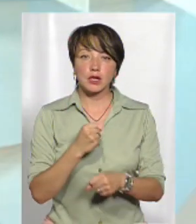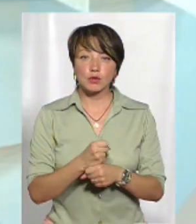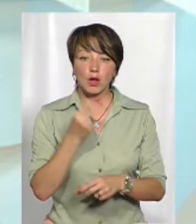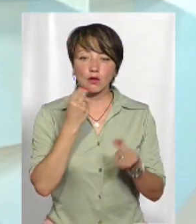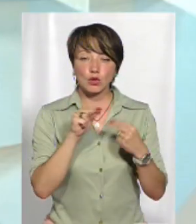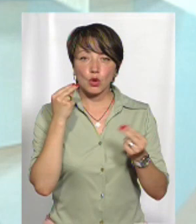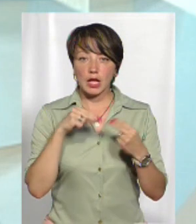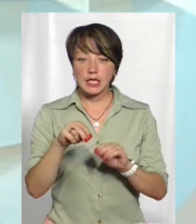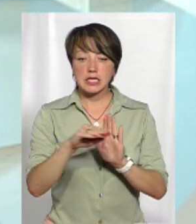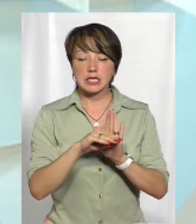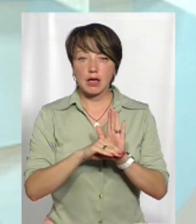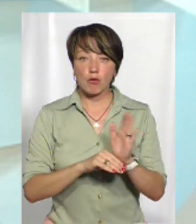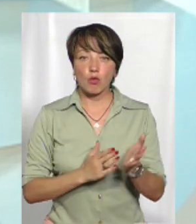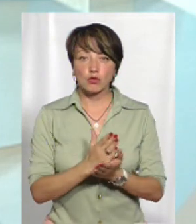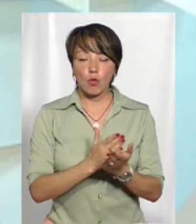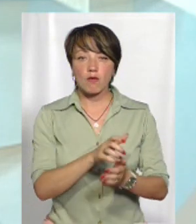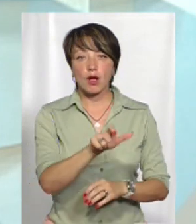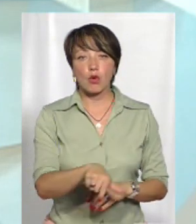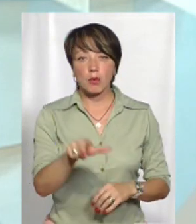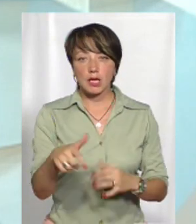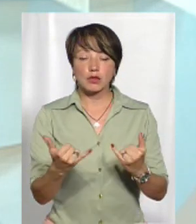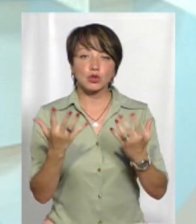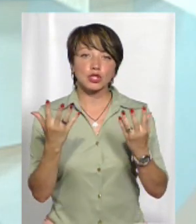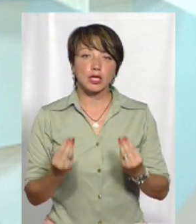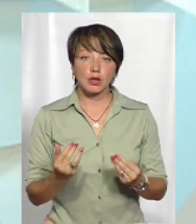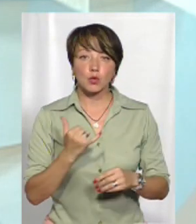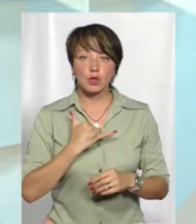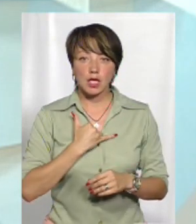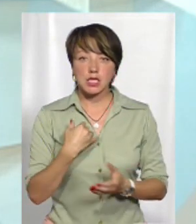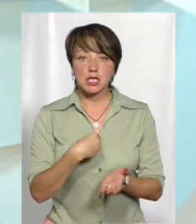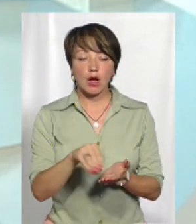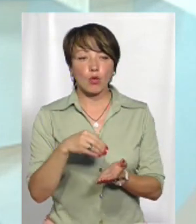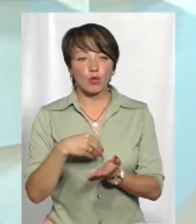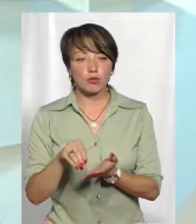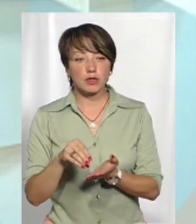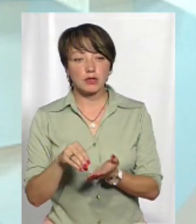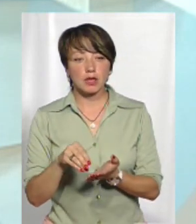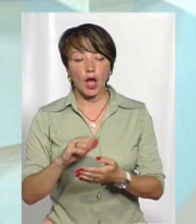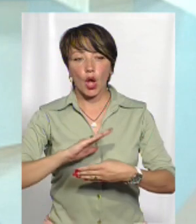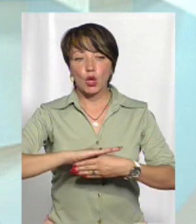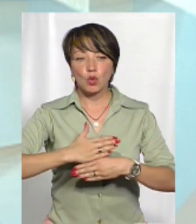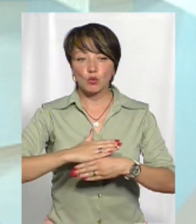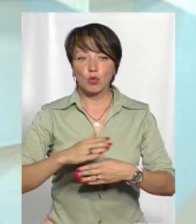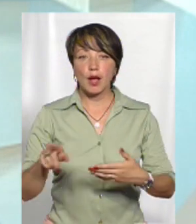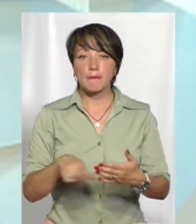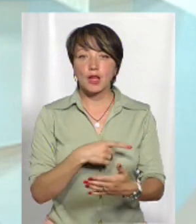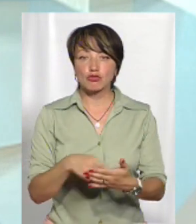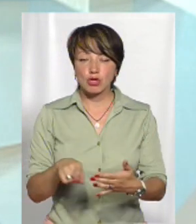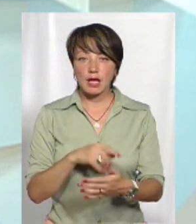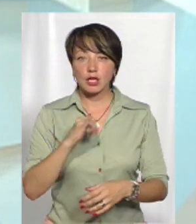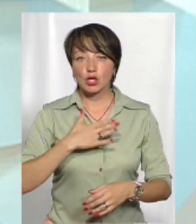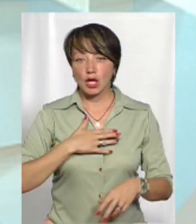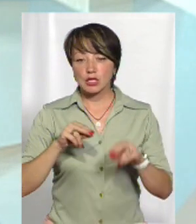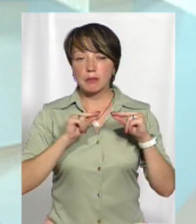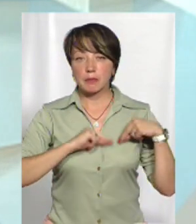над удосконаленням системи обслуговування громадян, на сьогоднішній день в нас закуплені ноутбуки і планшети, і